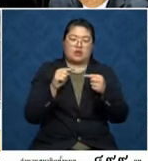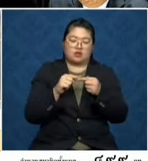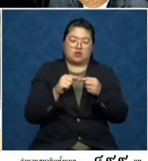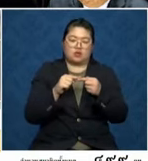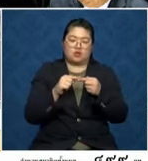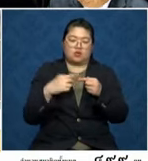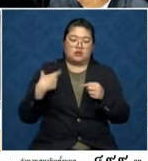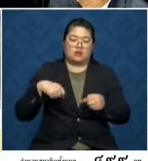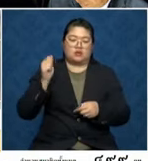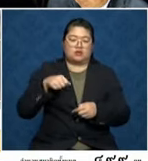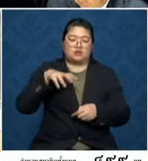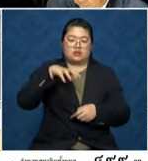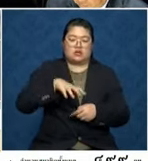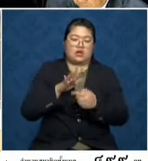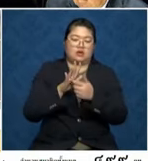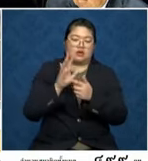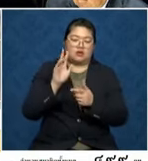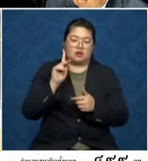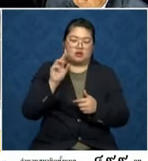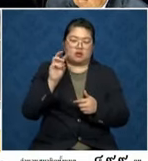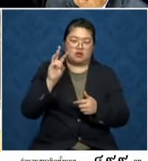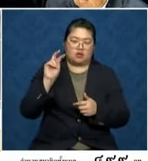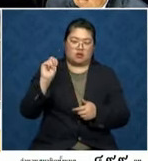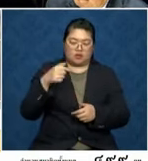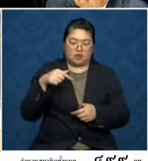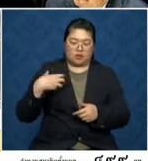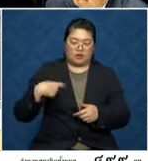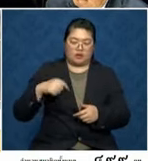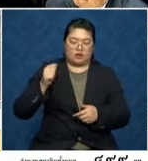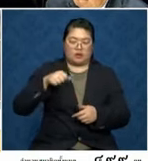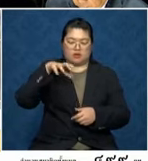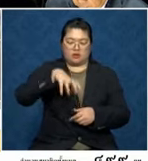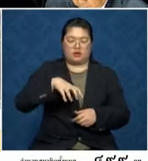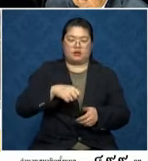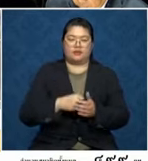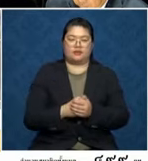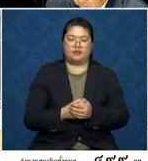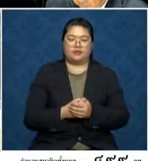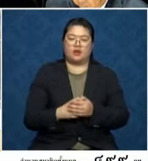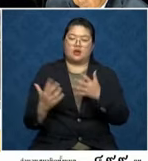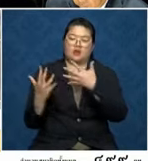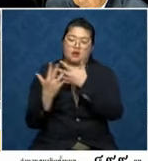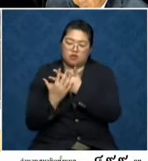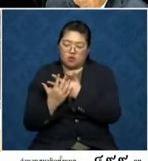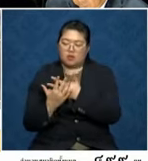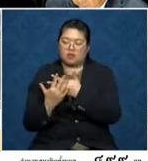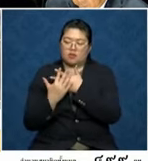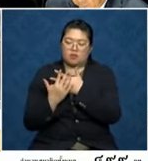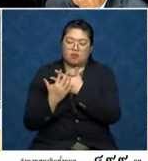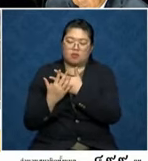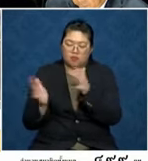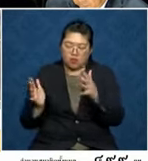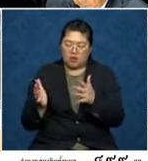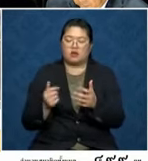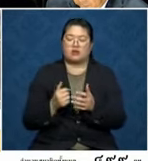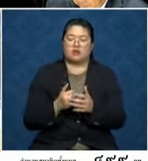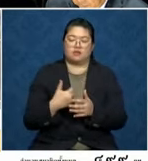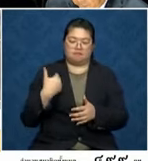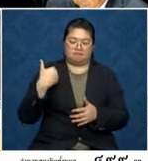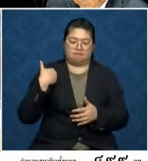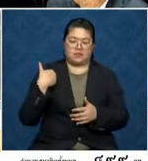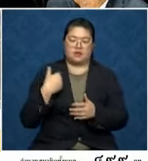งทั้งให้การปล่อยชั่วคราวผู้ต้องหาหรือจำเลย